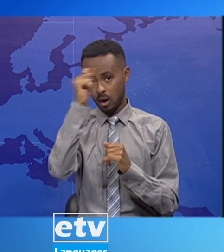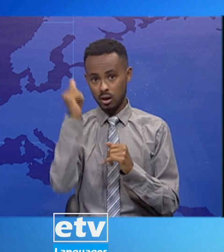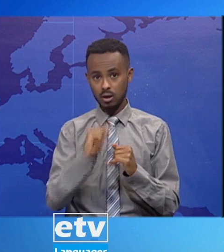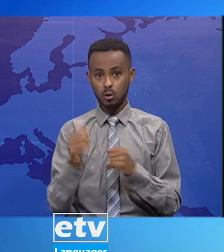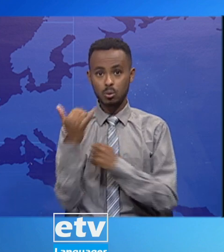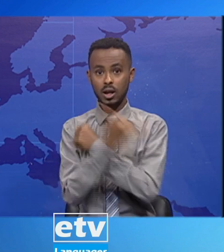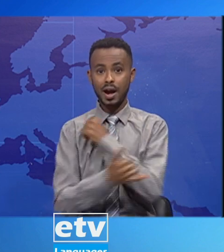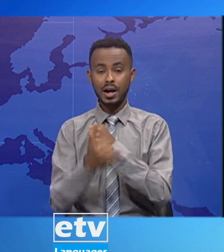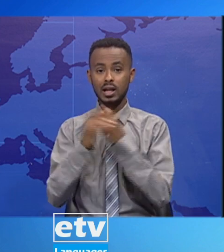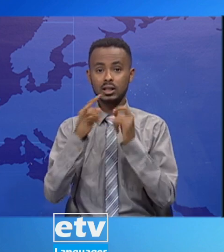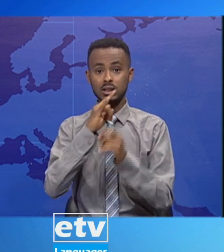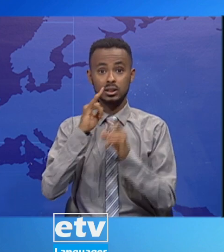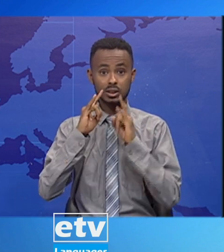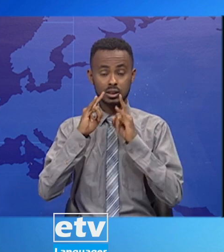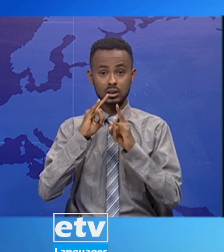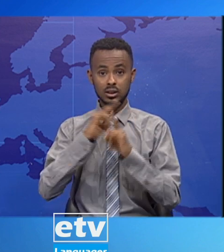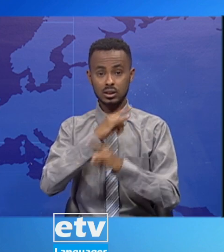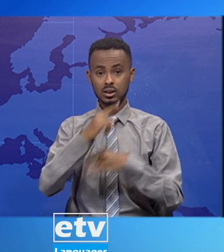እንደማንኛውም ያገራችን ዜጋ